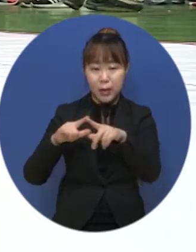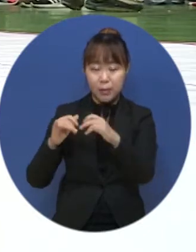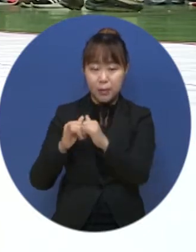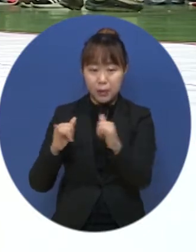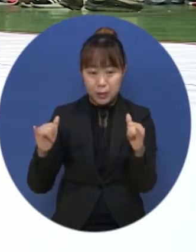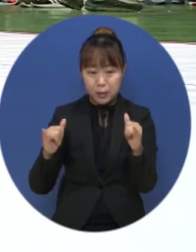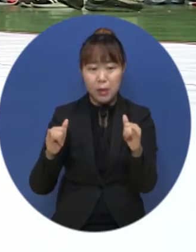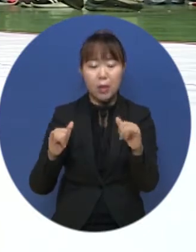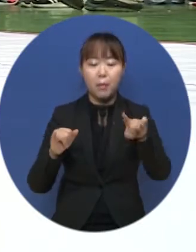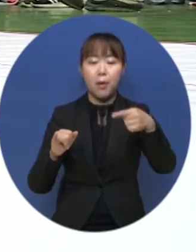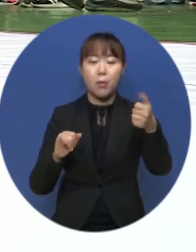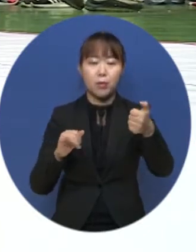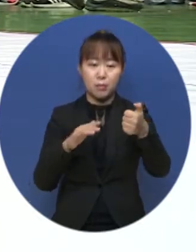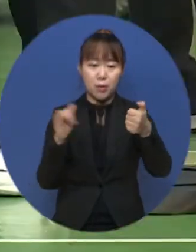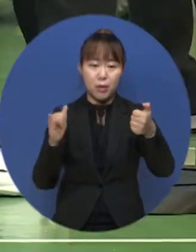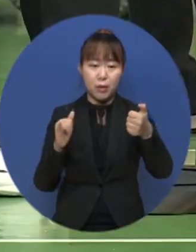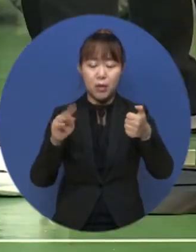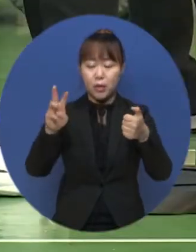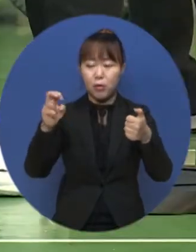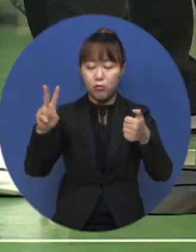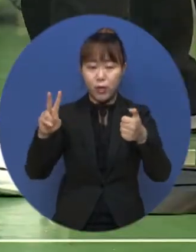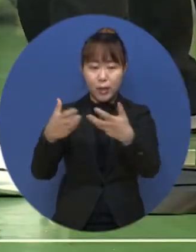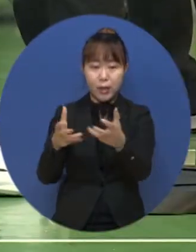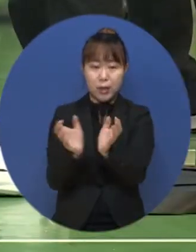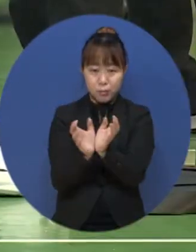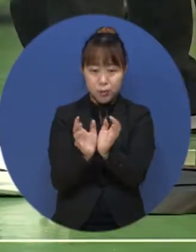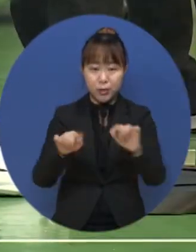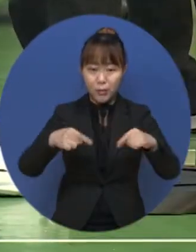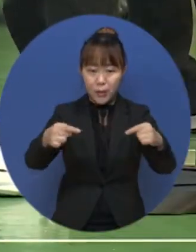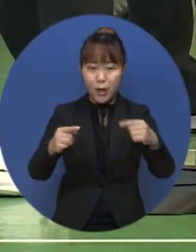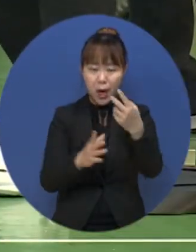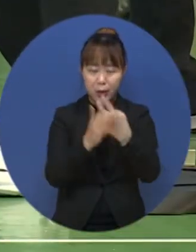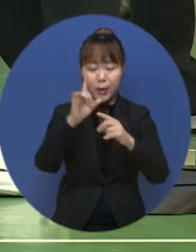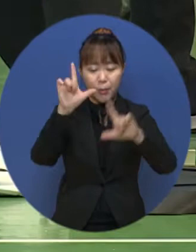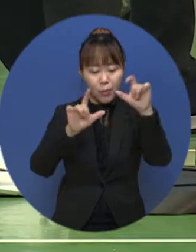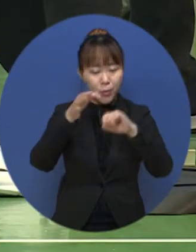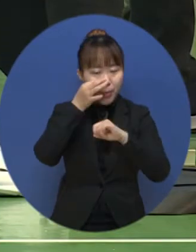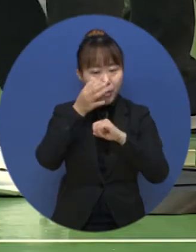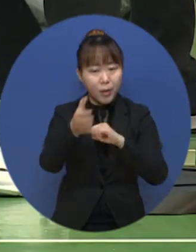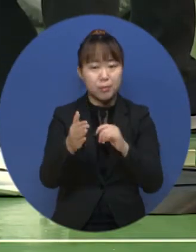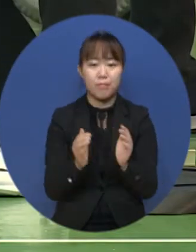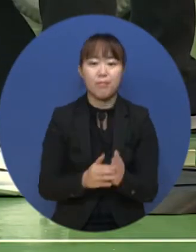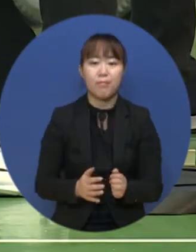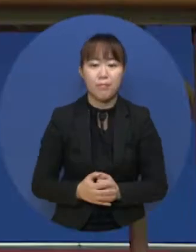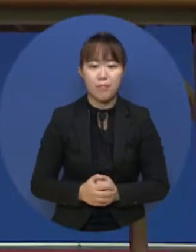비장애인 150여 명이 32개 팀으로 참가해 하나 된 모습을 보여주었습니다.